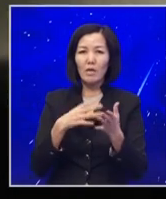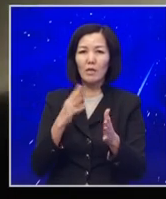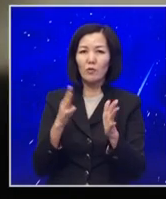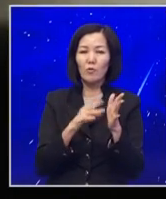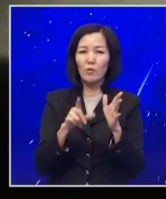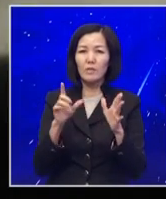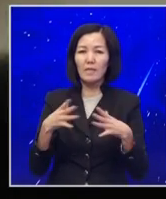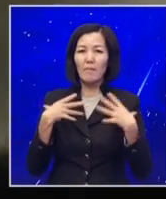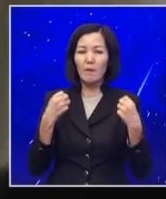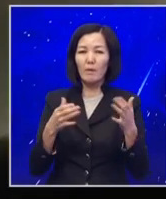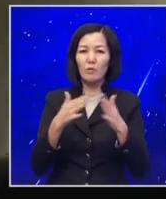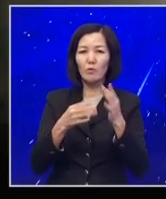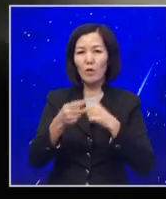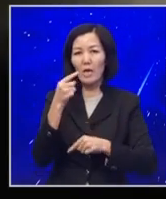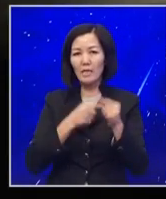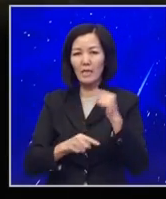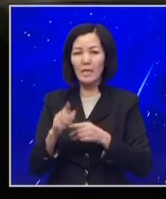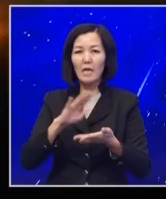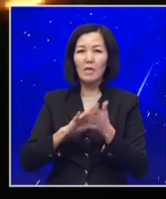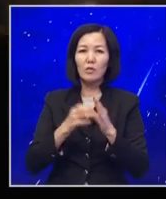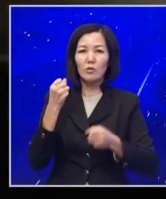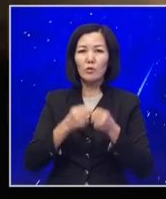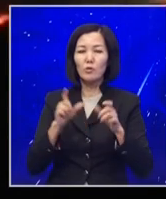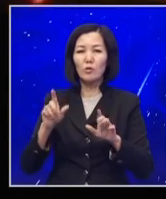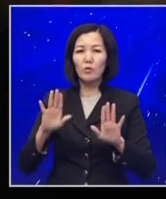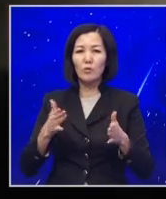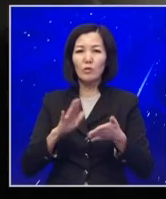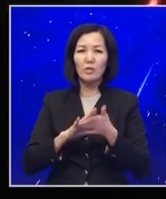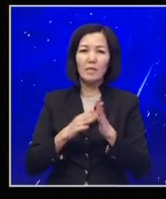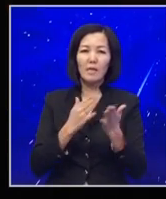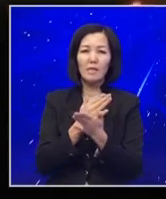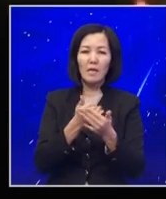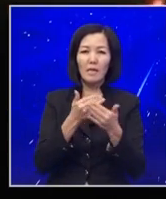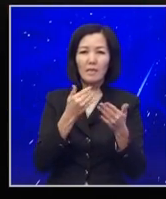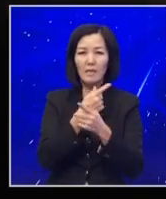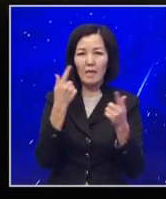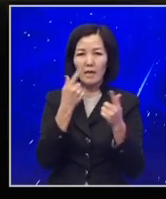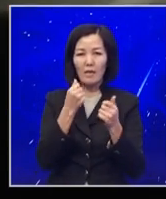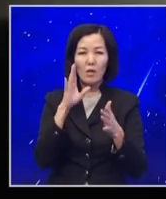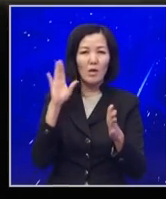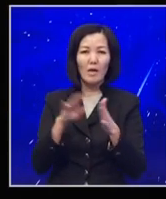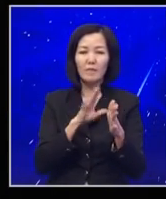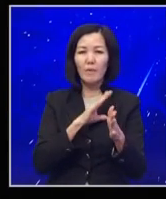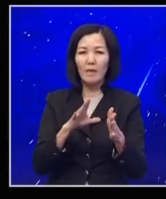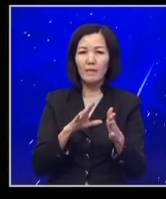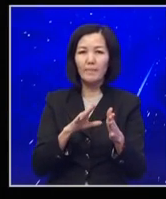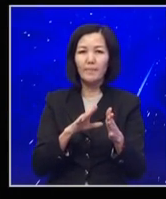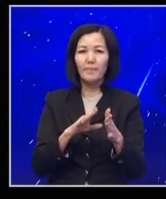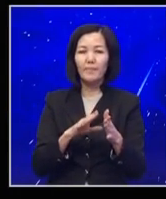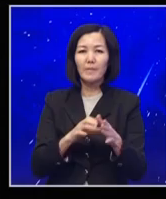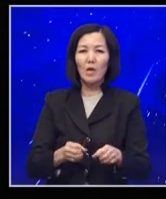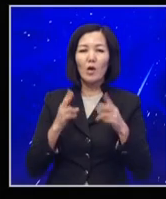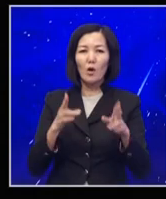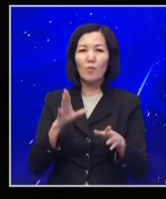аман үйіне қайтарылды. Екі жағдайда да жүргізушілер төтенше жағдай қызметкерлерінің алдын ала хабарламаларына құлақ аспаған.